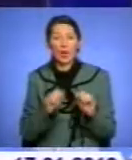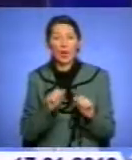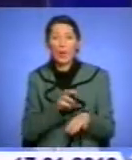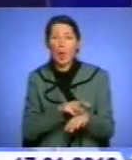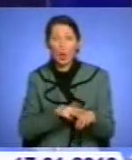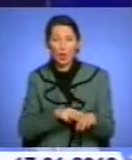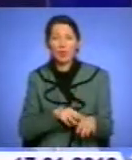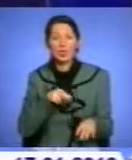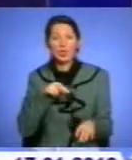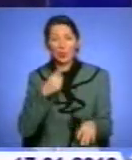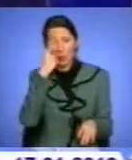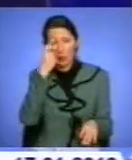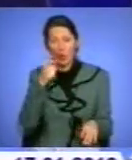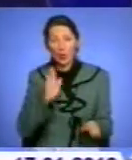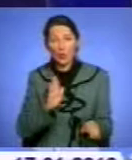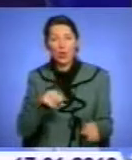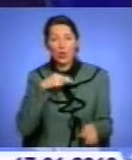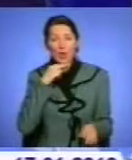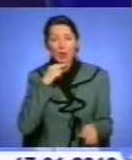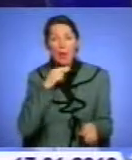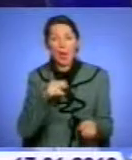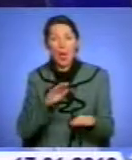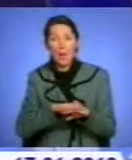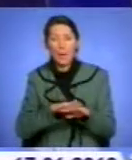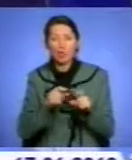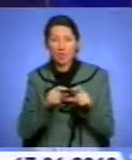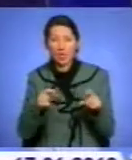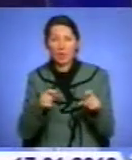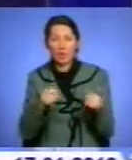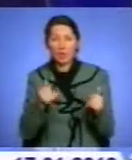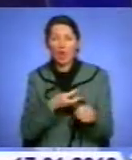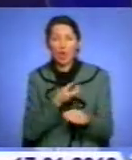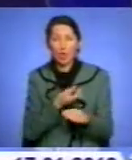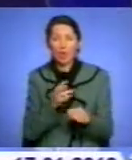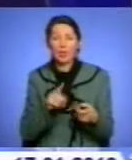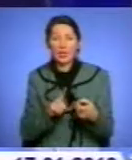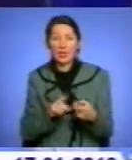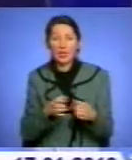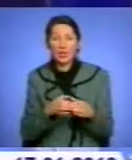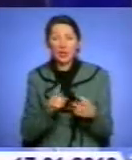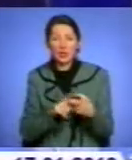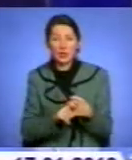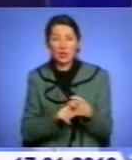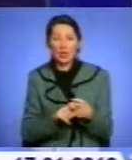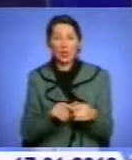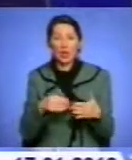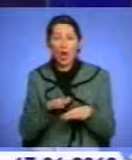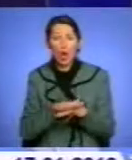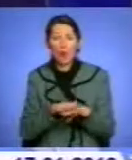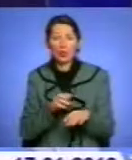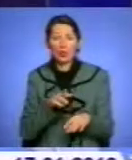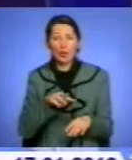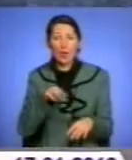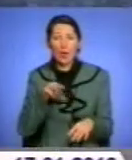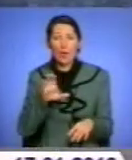Правоохоронці застерігають бути обережними з банківськими картками. Далі сюжет сектору зв'язків з громадськістю УМВС «Україна» Тернопільській